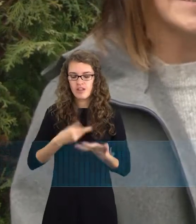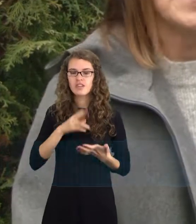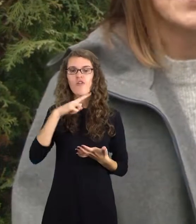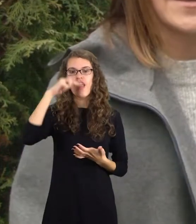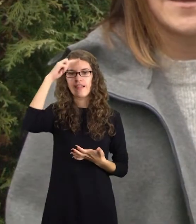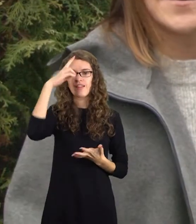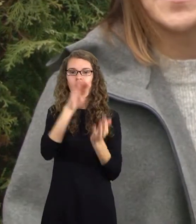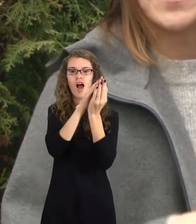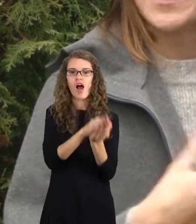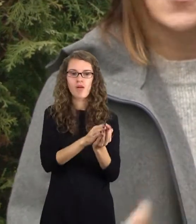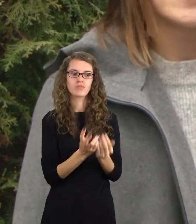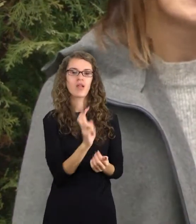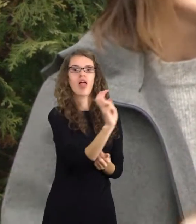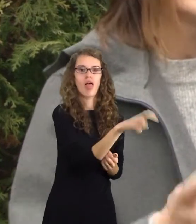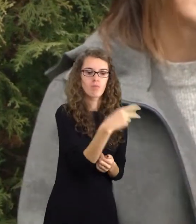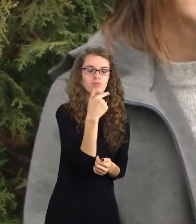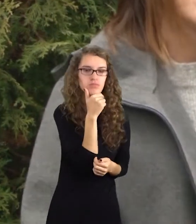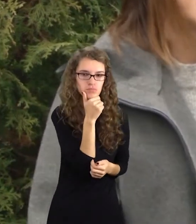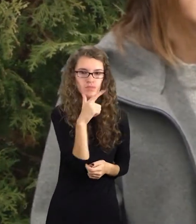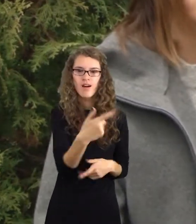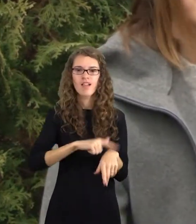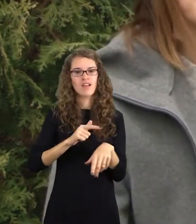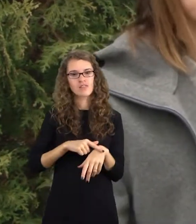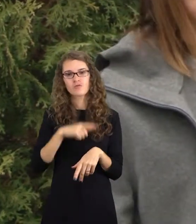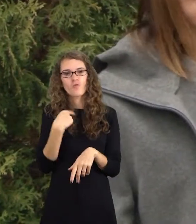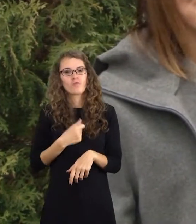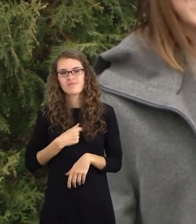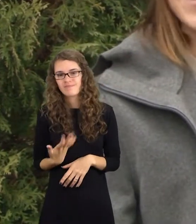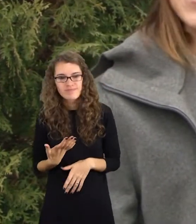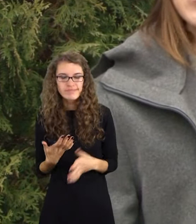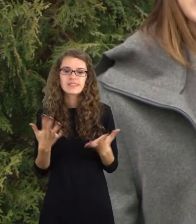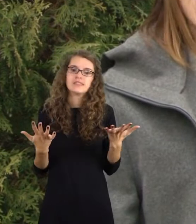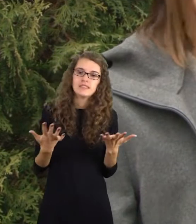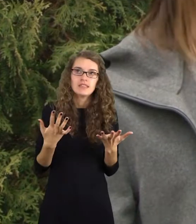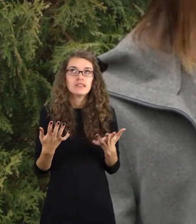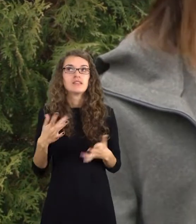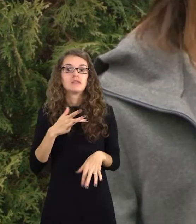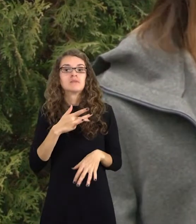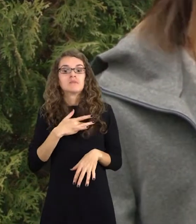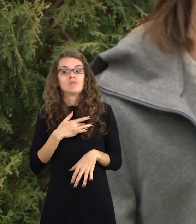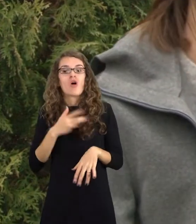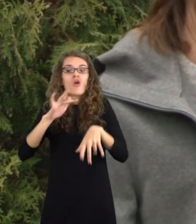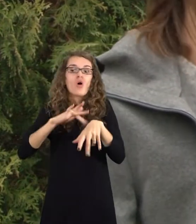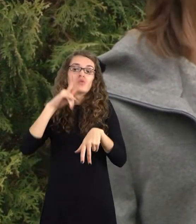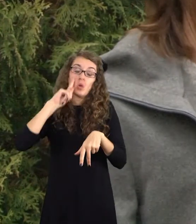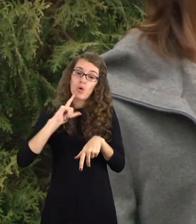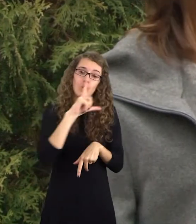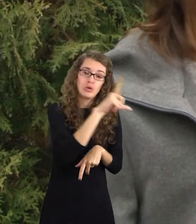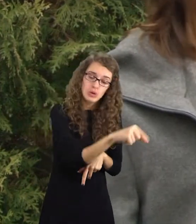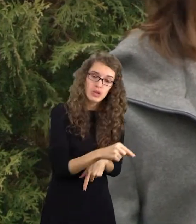kapus. Laiko dažnai tam skiriu labai nedaug, bet jau kaip šauna širdie tiesiog kažkokia